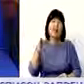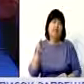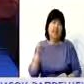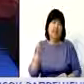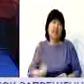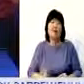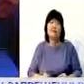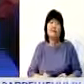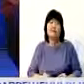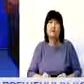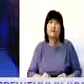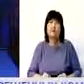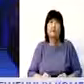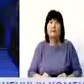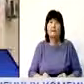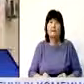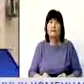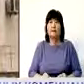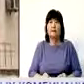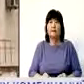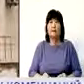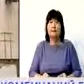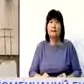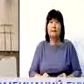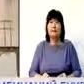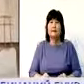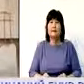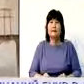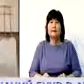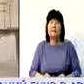Галымжан Жумназар, Аскар Тажиев, Алпамыс Ашырбеков, Турихан Хожахметов, телеканал Кызылорда.